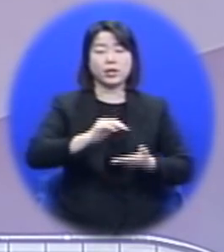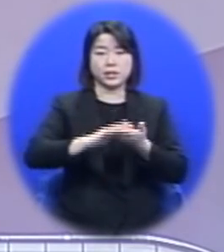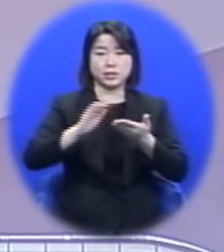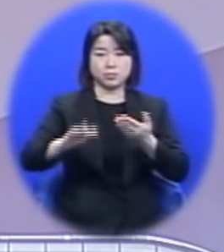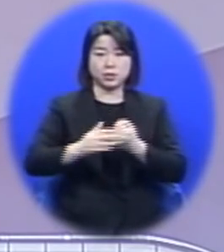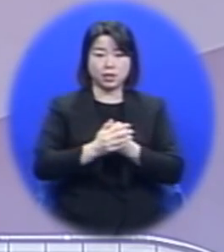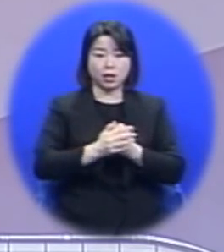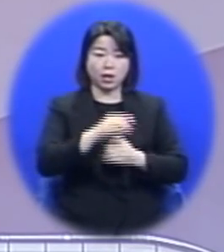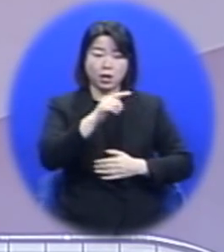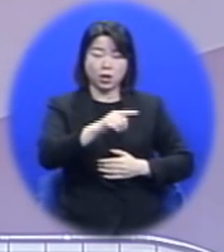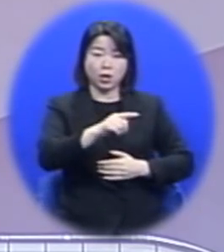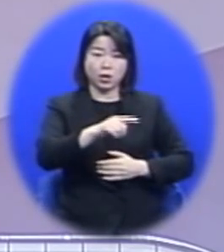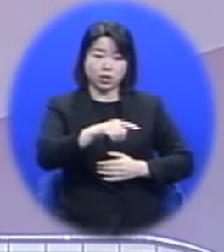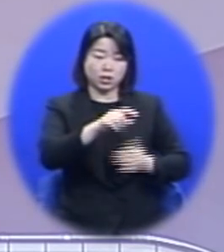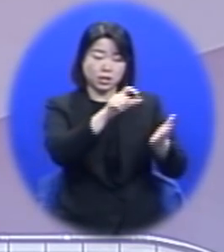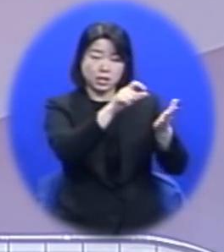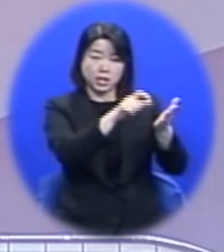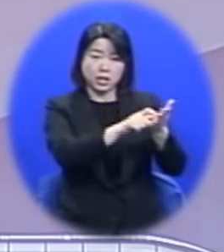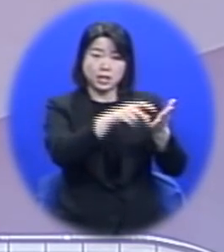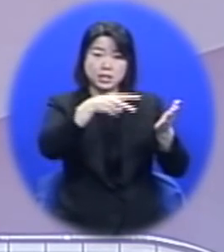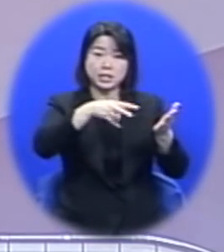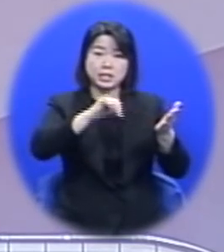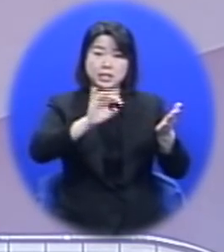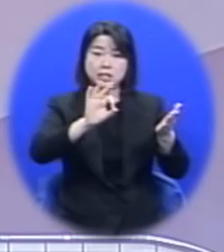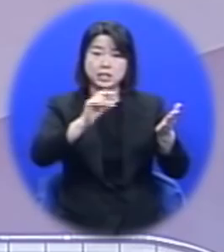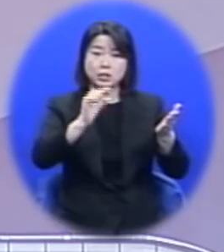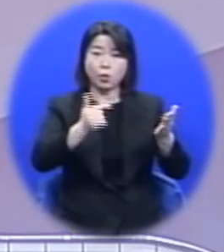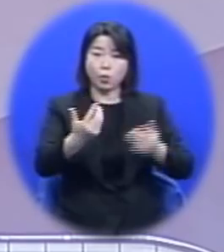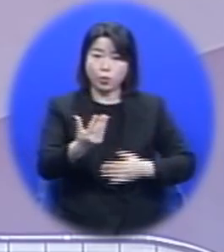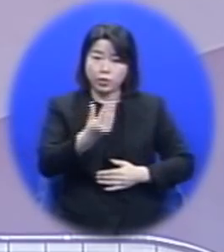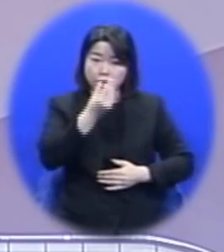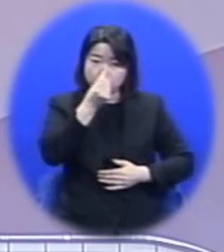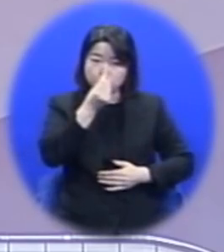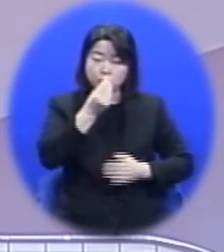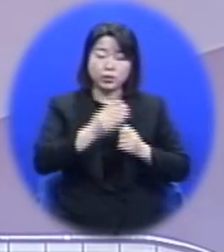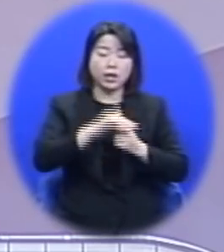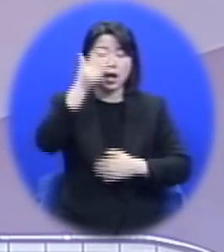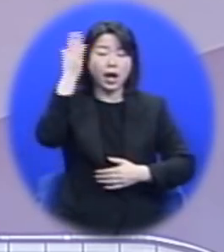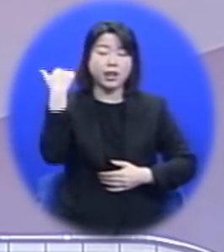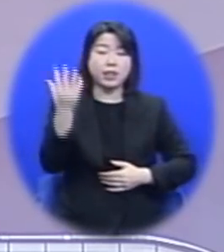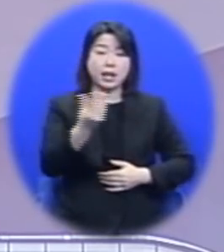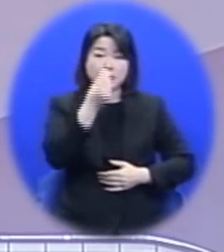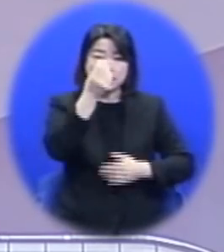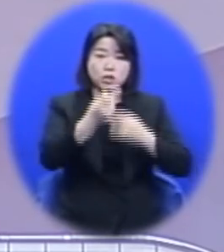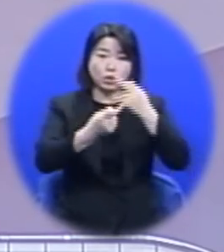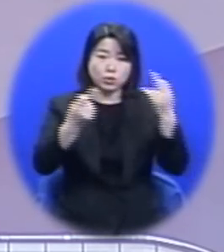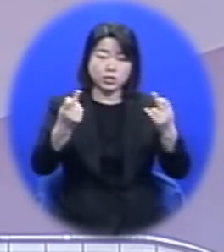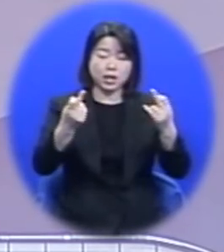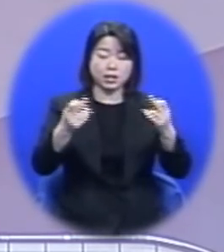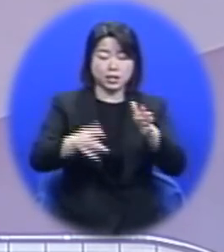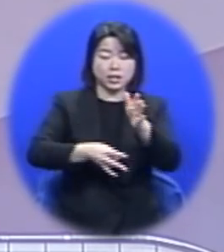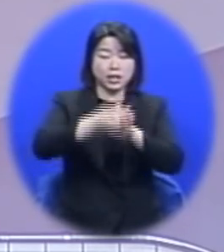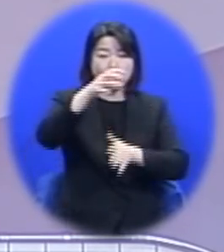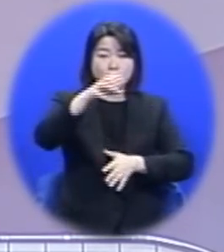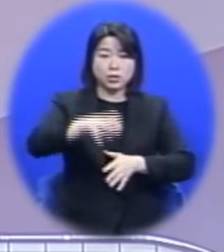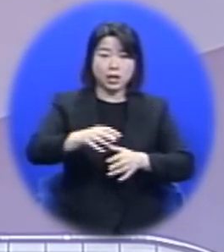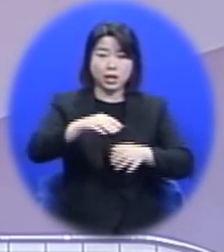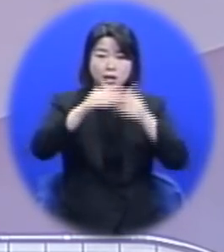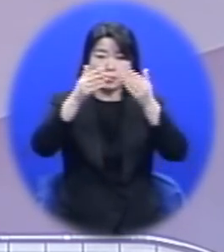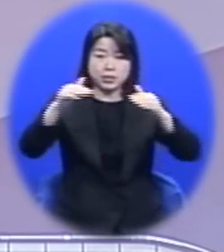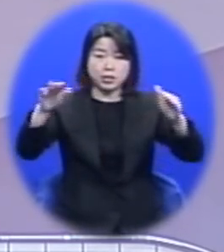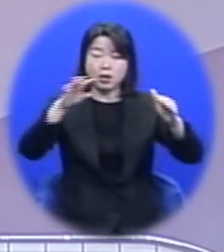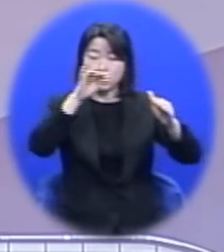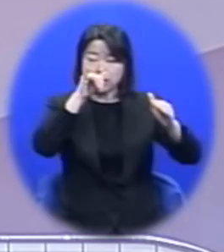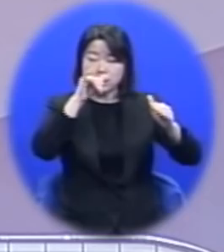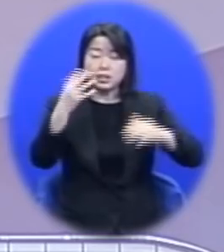여기 나오는 시온은 1차적으로는 당시에 시온산, 예루살렘이 있는 시온산을 말합니다.